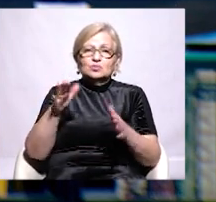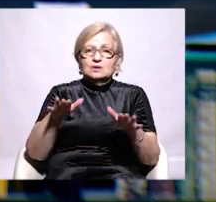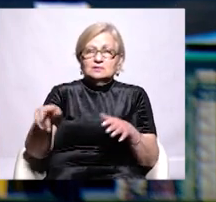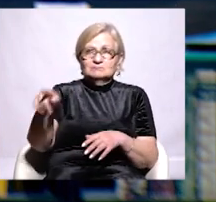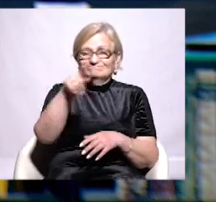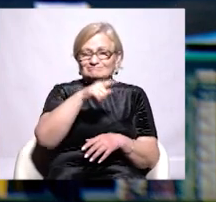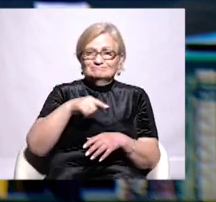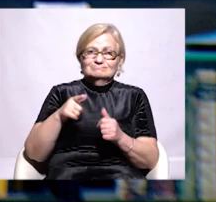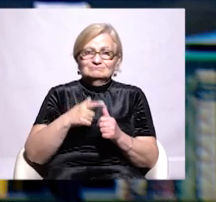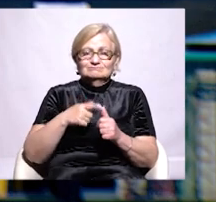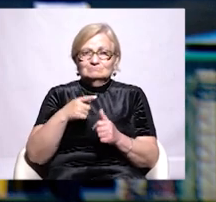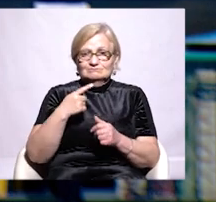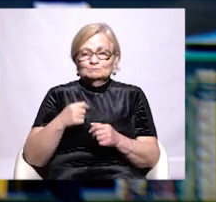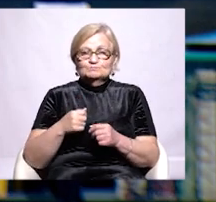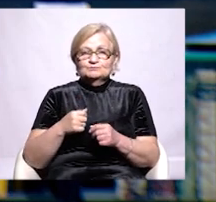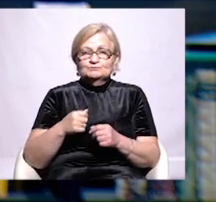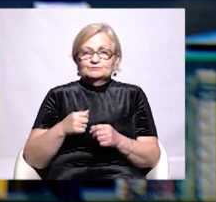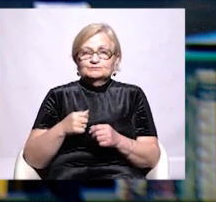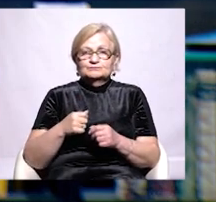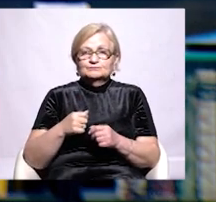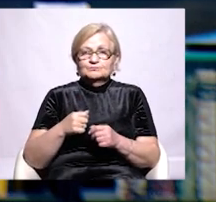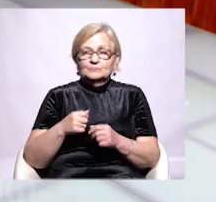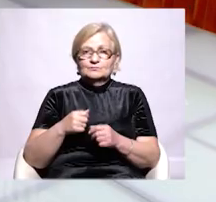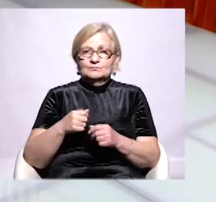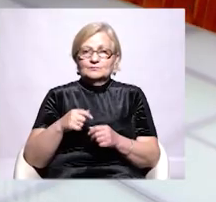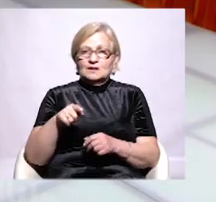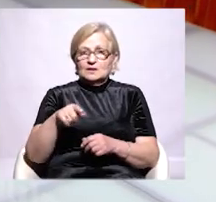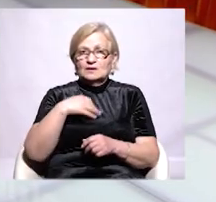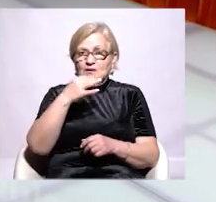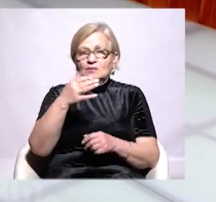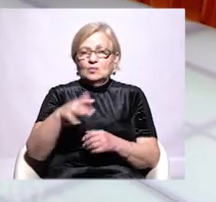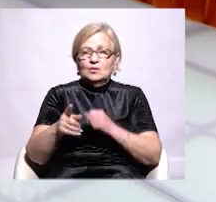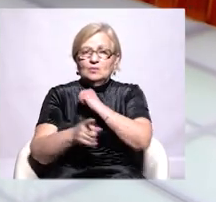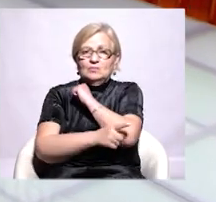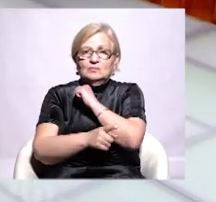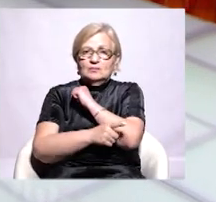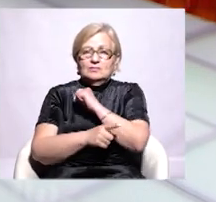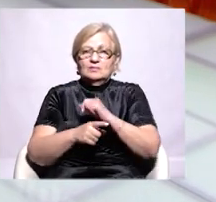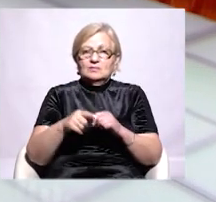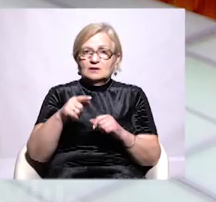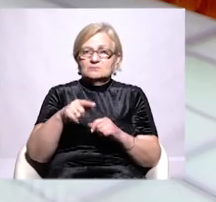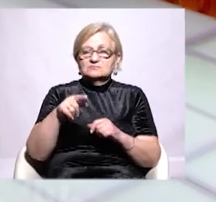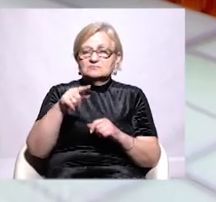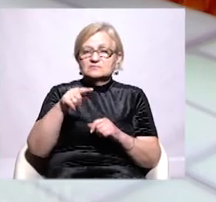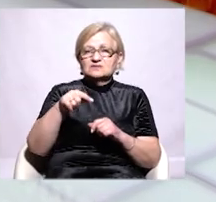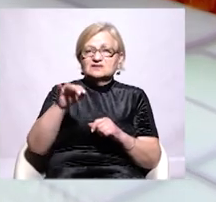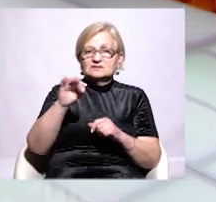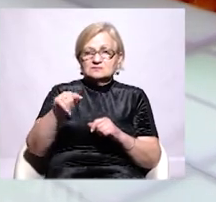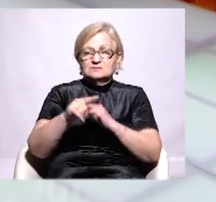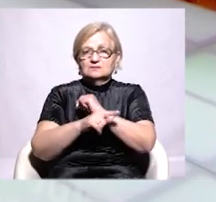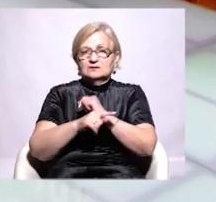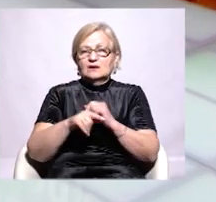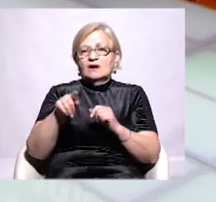Ეს ადგილების სახელებია, ხომ? Და თქვით რომ აი ეს დაბოლოებები მიგვანიშნებს მცხეთიდან, წნეთიდან,